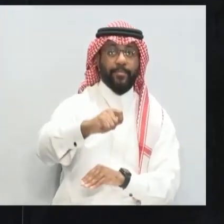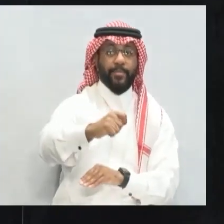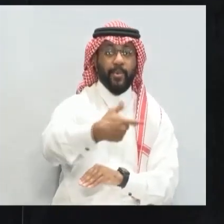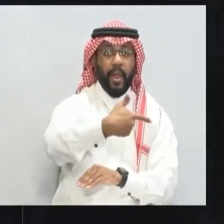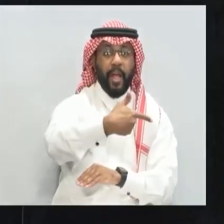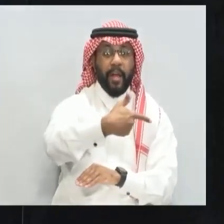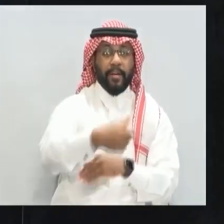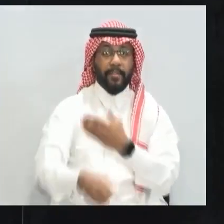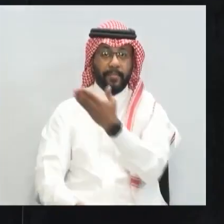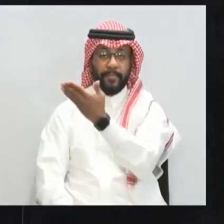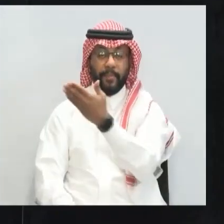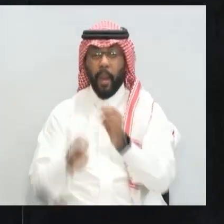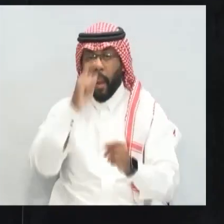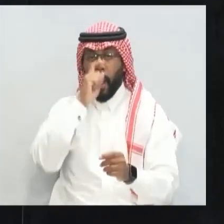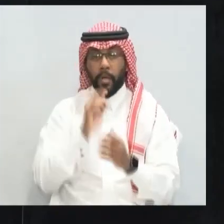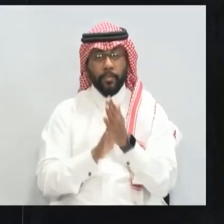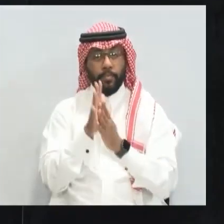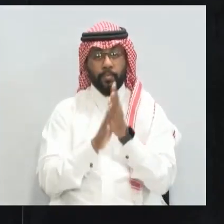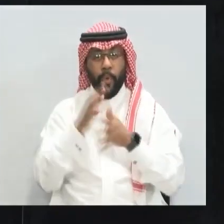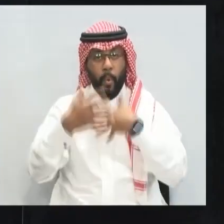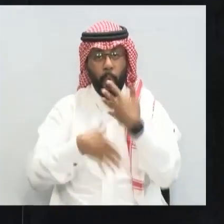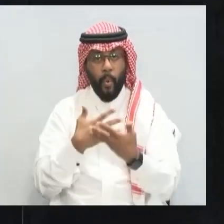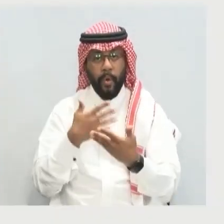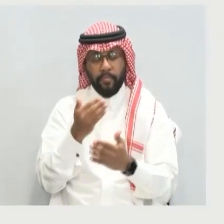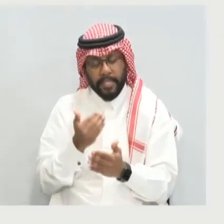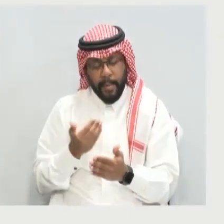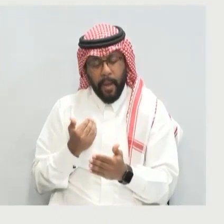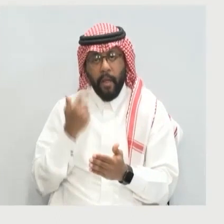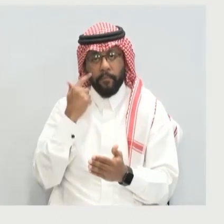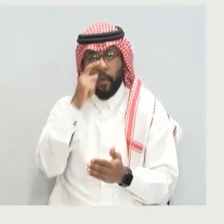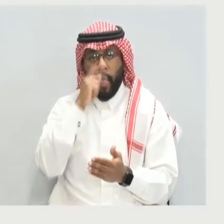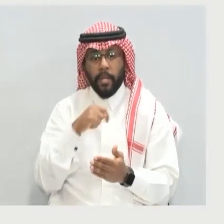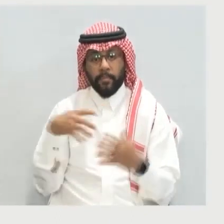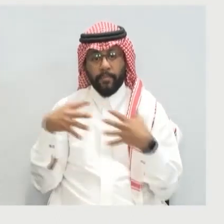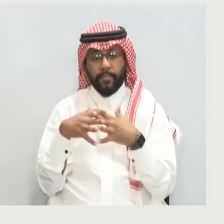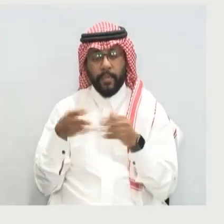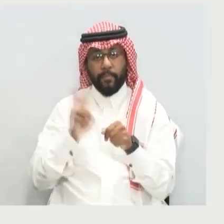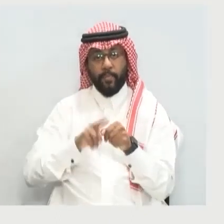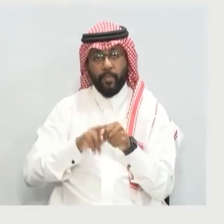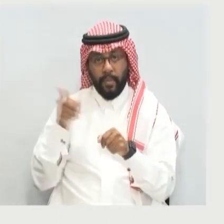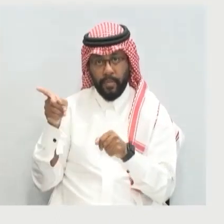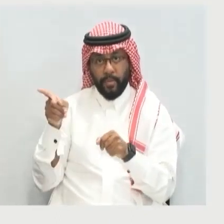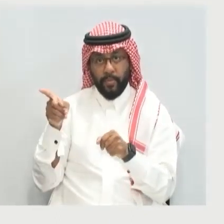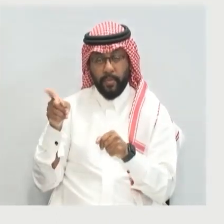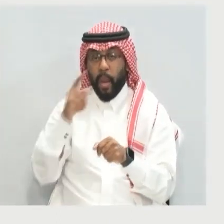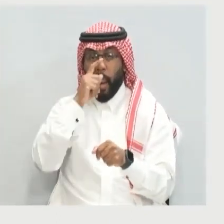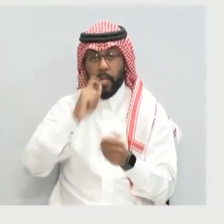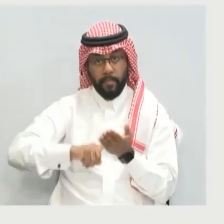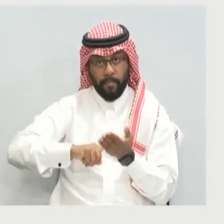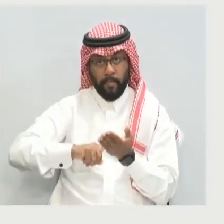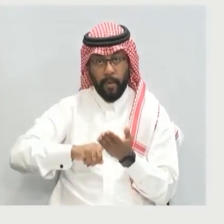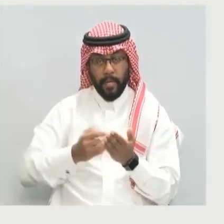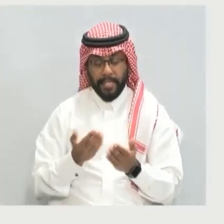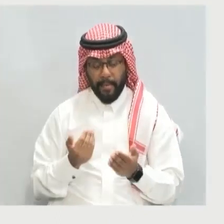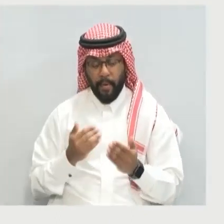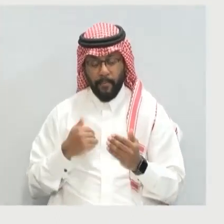الحاجز فيحتاج الى طاقه كافيه اذا هذا هو التفاعل مره اخرى كتبناه يجب